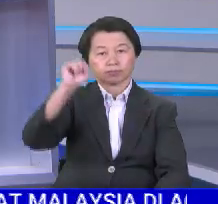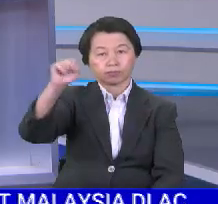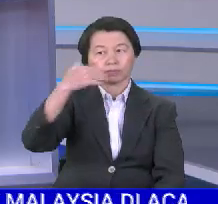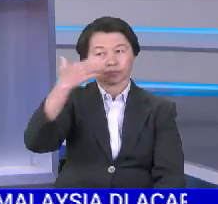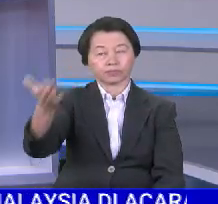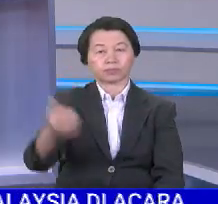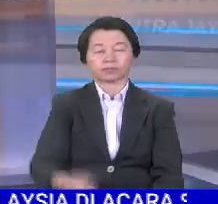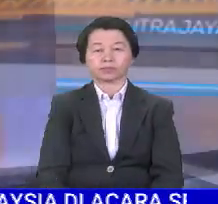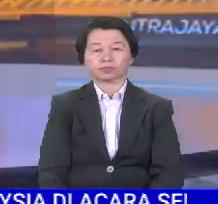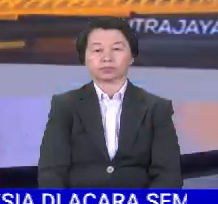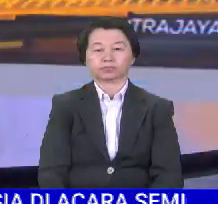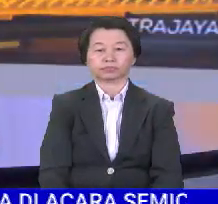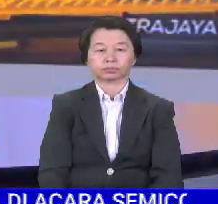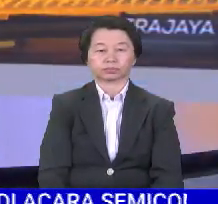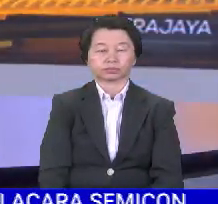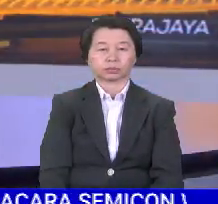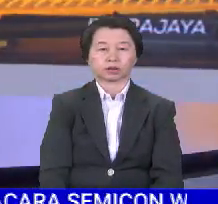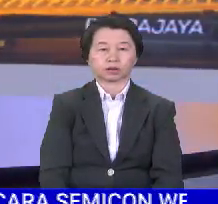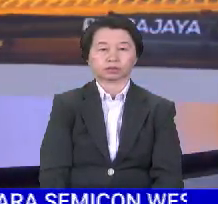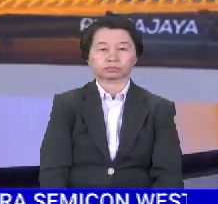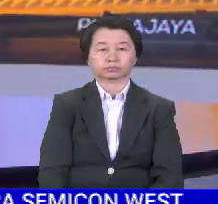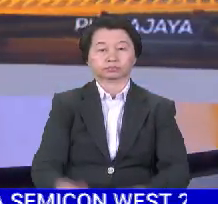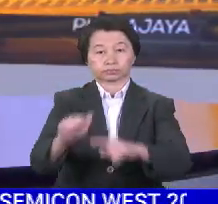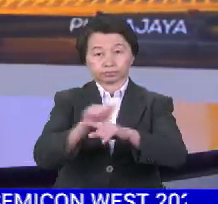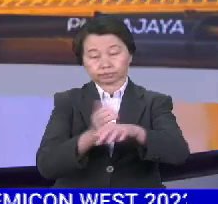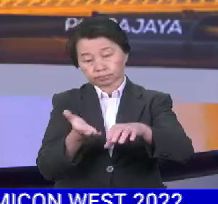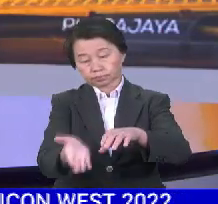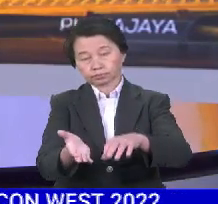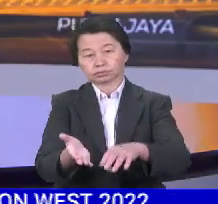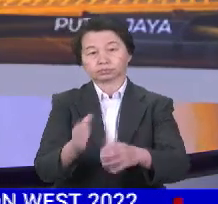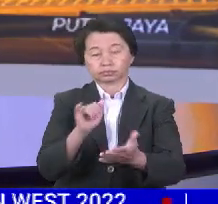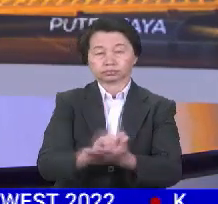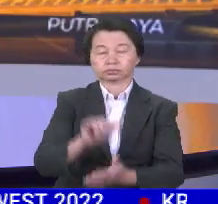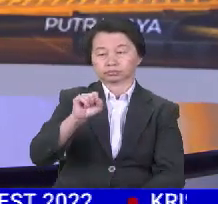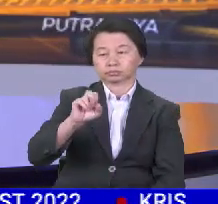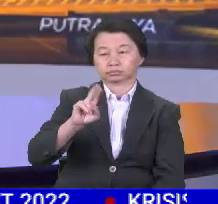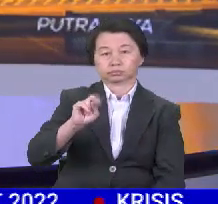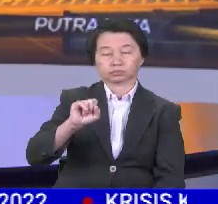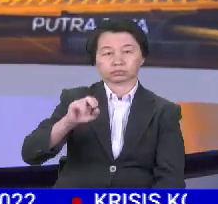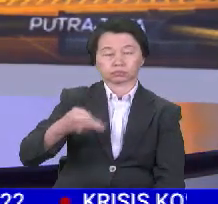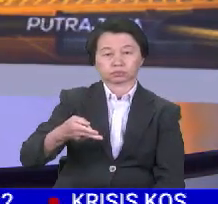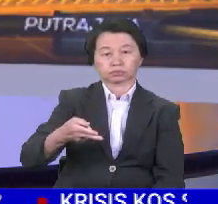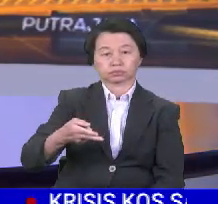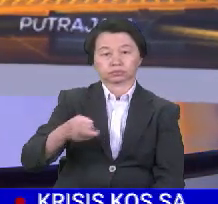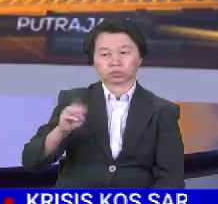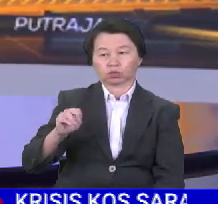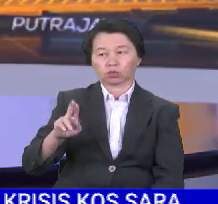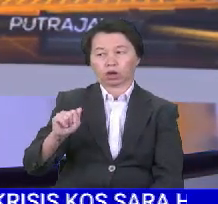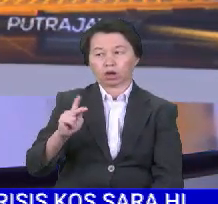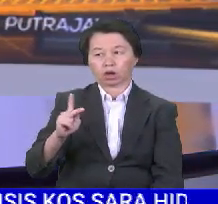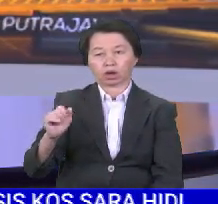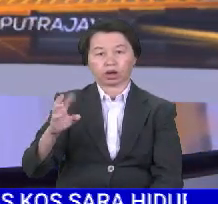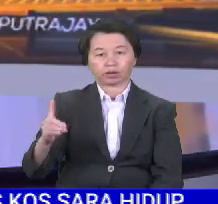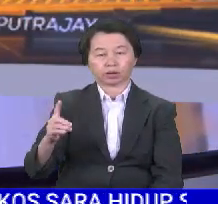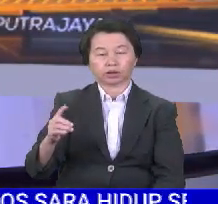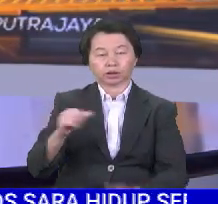Sabah. Baik, saudara, ibadah korban merupakan sunnah muakkadah bagi umat Islam yang berkemampuan setiap kali